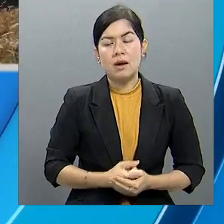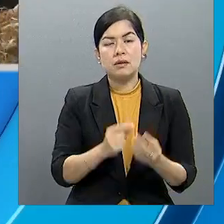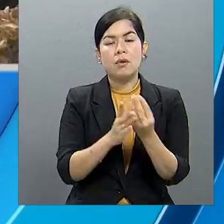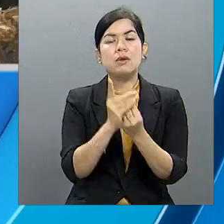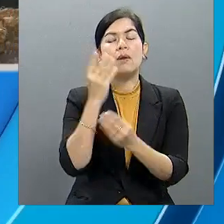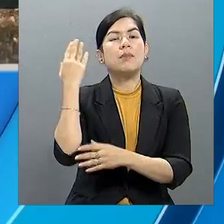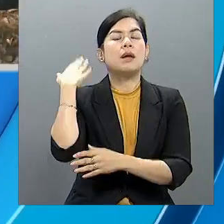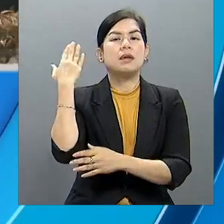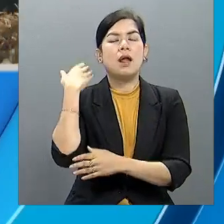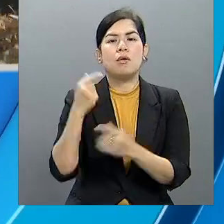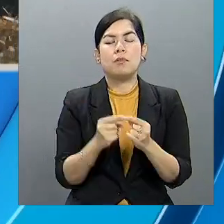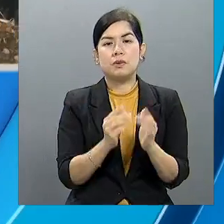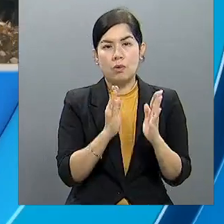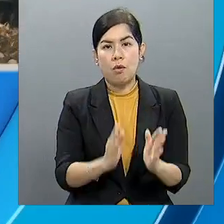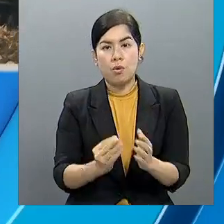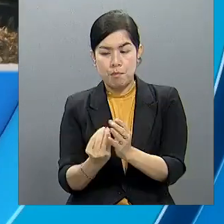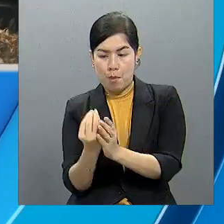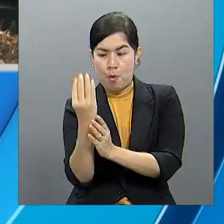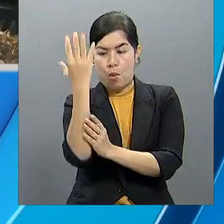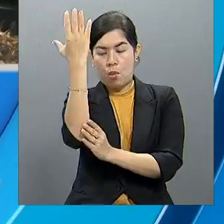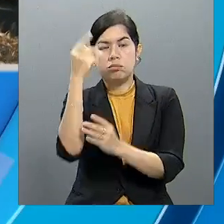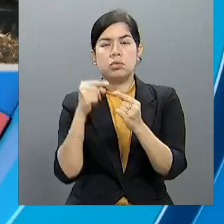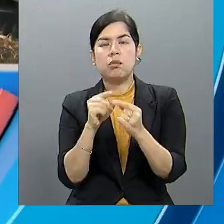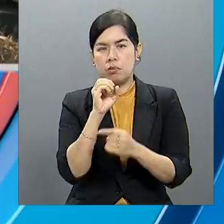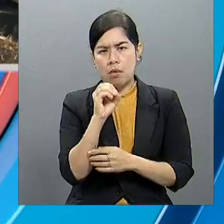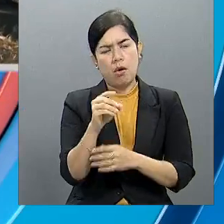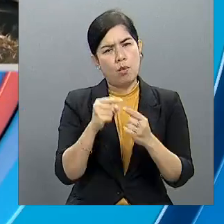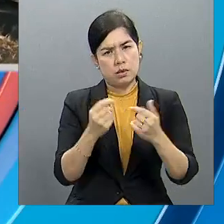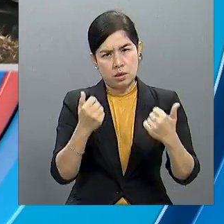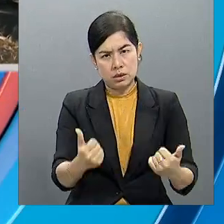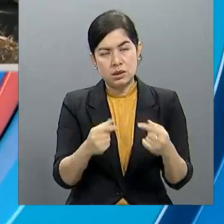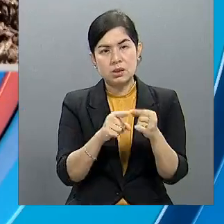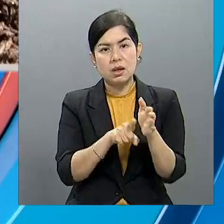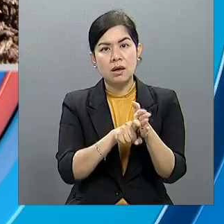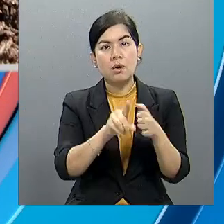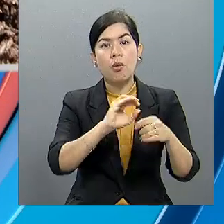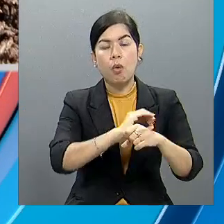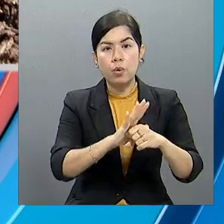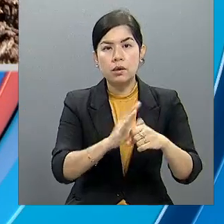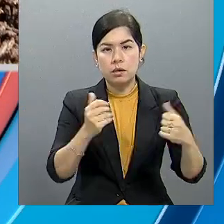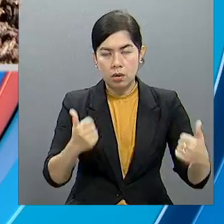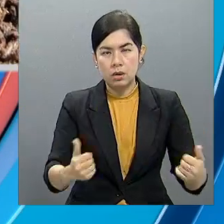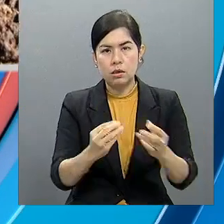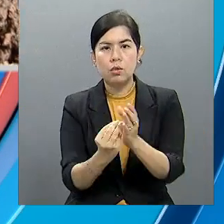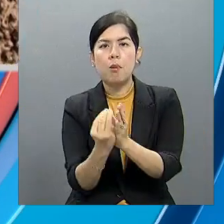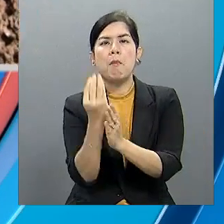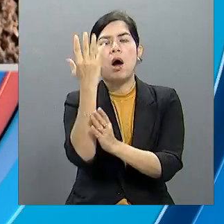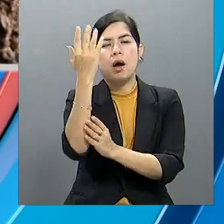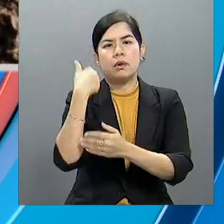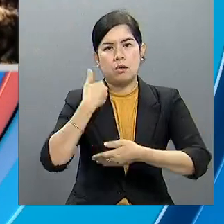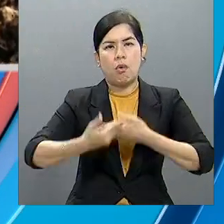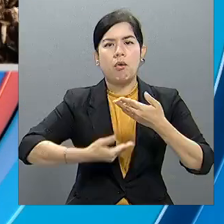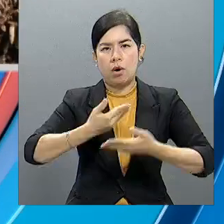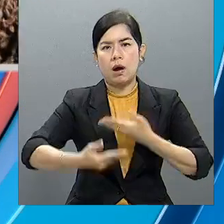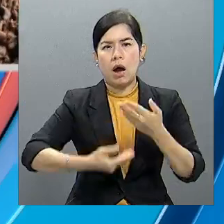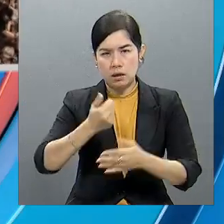ปữกต้นไม้ที่บ้านเข้บอกวช่งนี่นี่ในช่วของ COVID เชื่อมั้ยคะตายเป็ว่าต้นไม้ราค่ะขึ้นเพระคนอยบ้านวว่าง